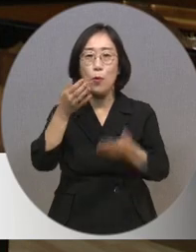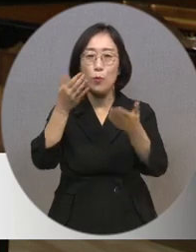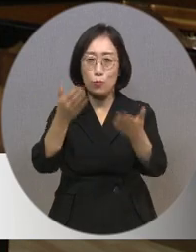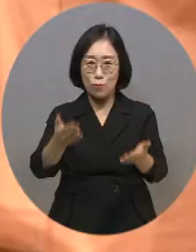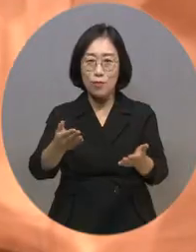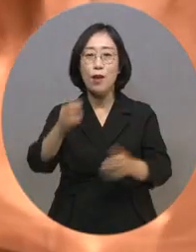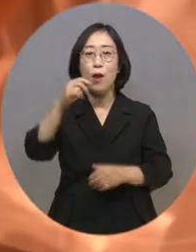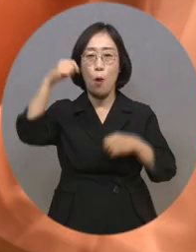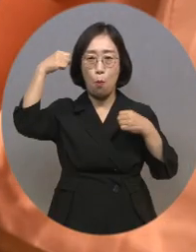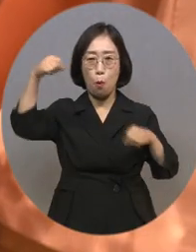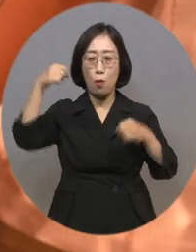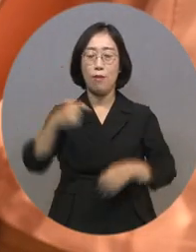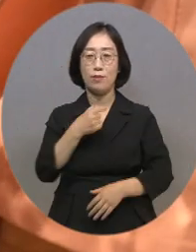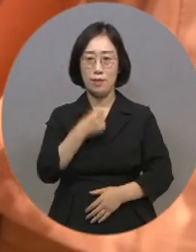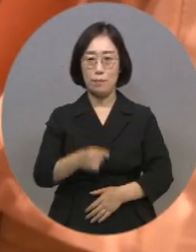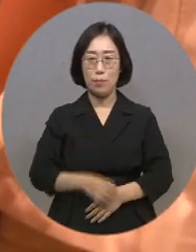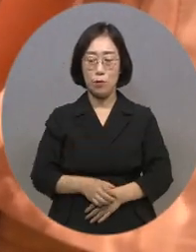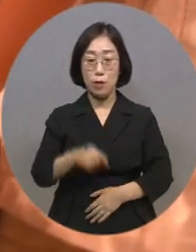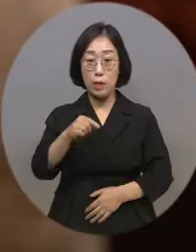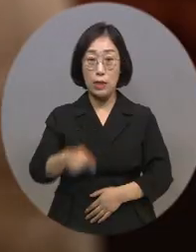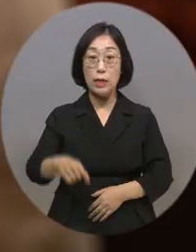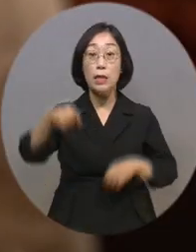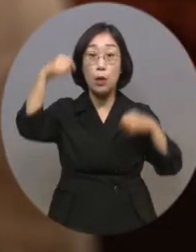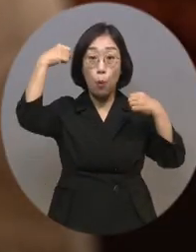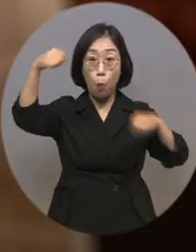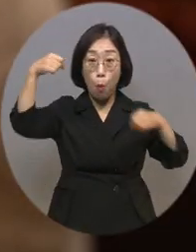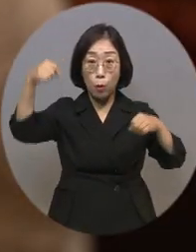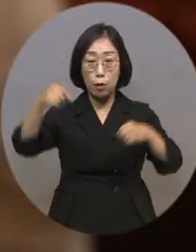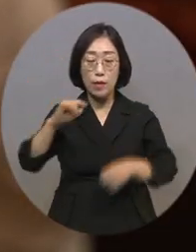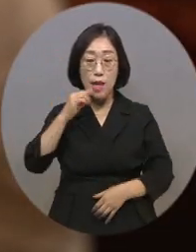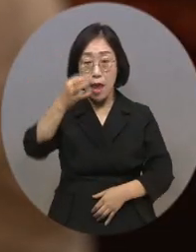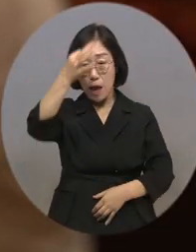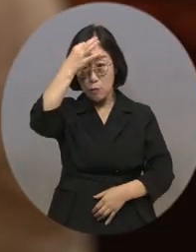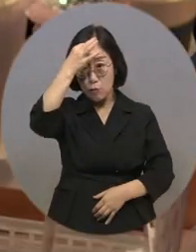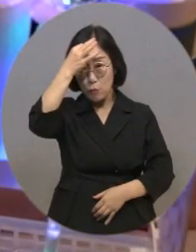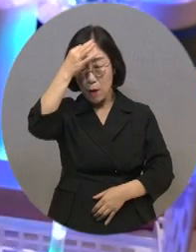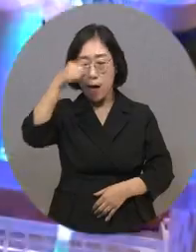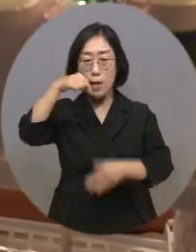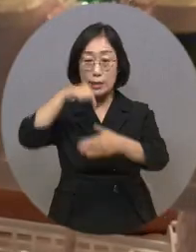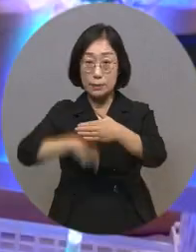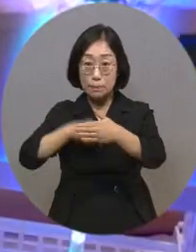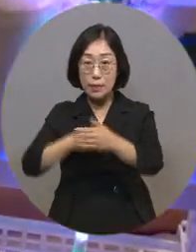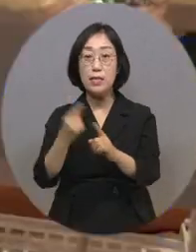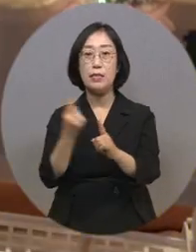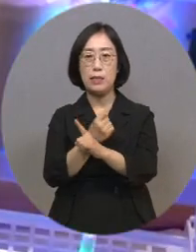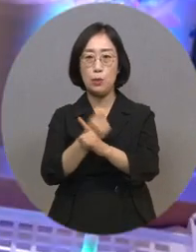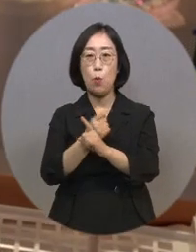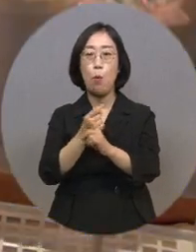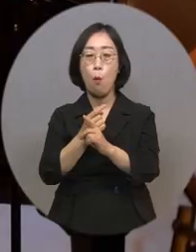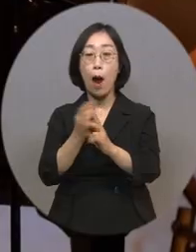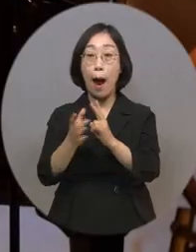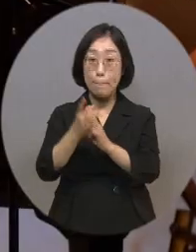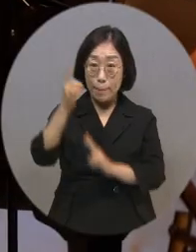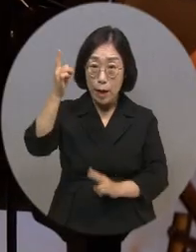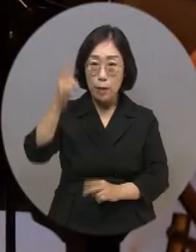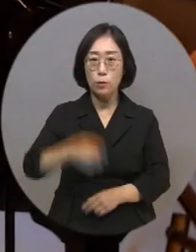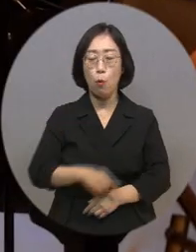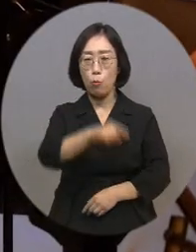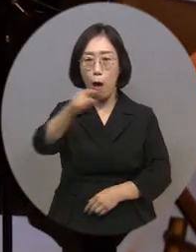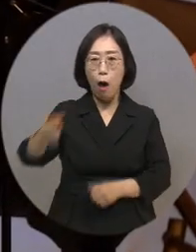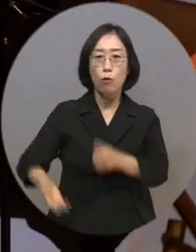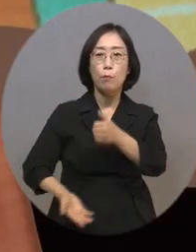싶거든요. 노래학구 콘서트는 예술과 심리치료가 결합된 예술치유형 공연으로 호평을 받으며 음악을